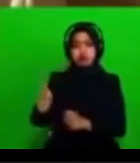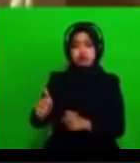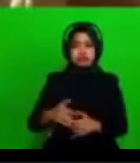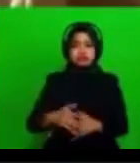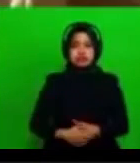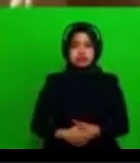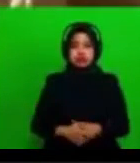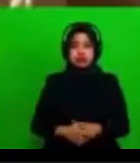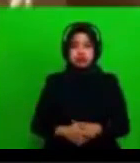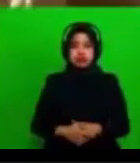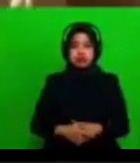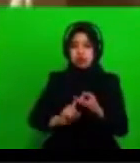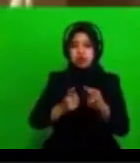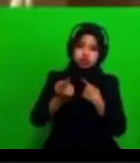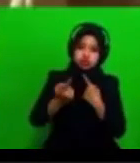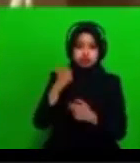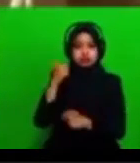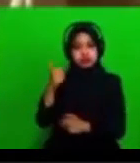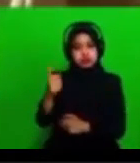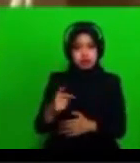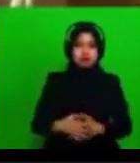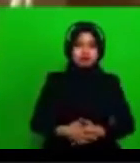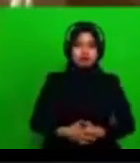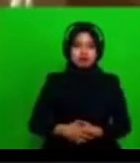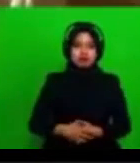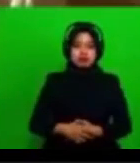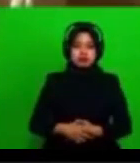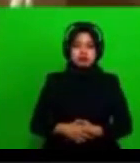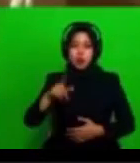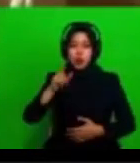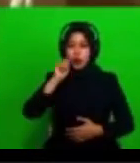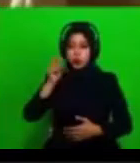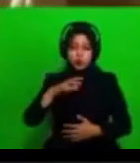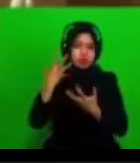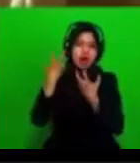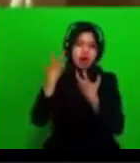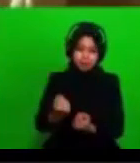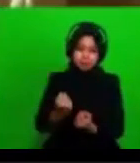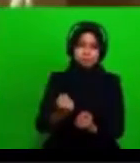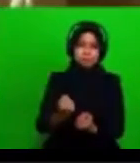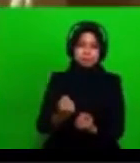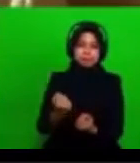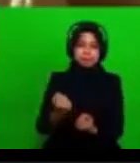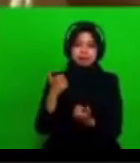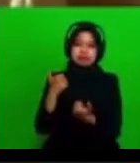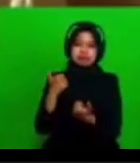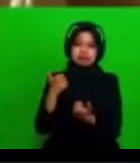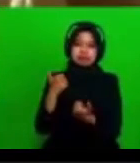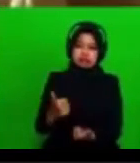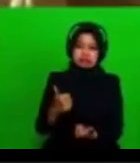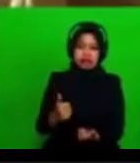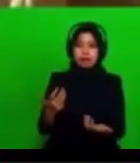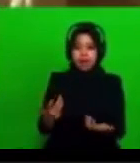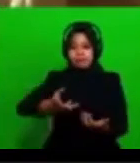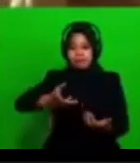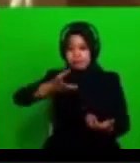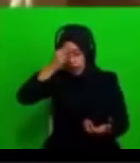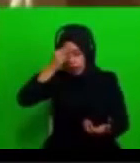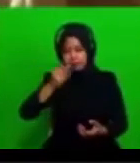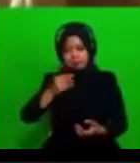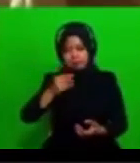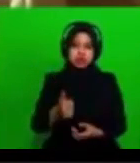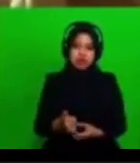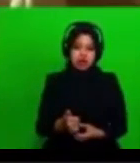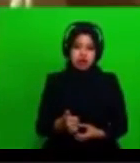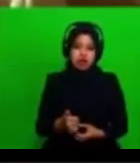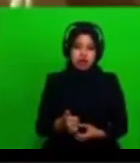sebagainya. Teman diskusi dan sebagainya. Jadi orang tua memang diharapkan benar-benar mampu untuk